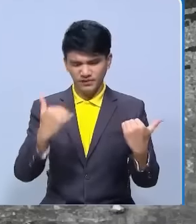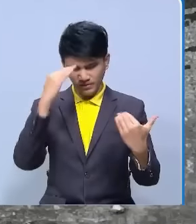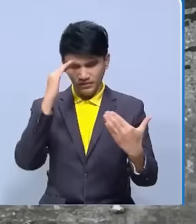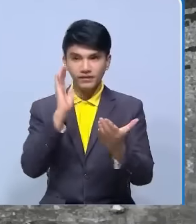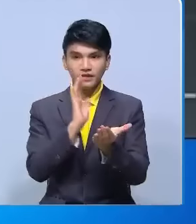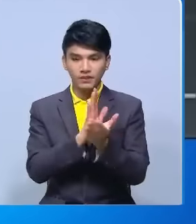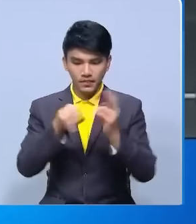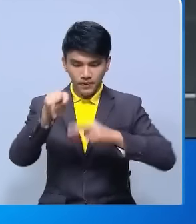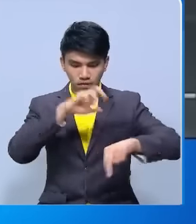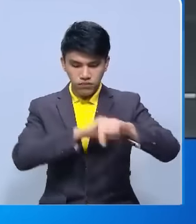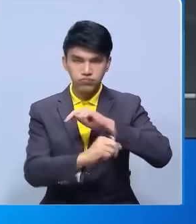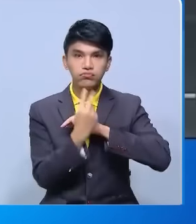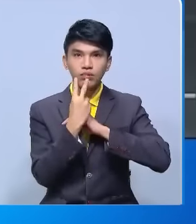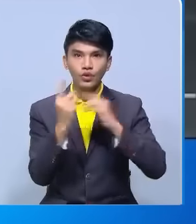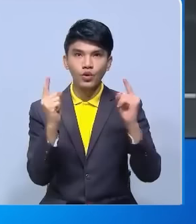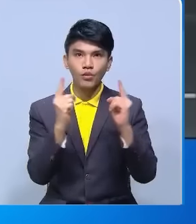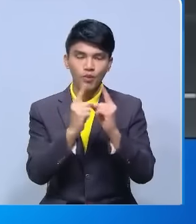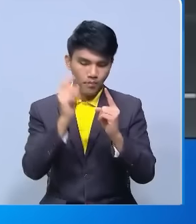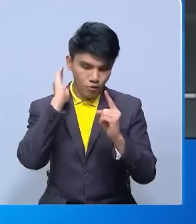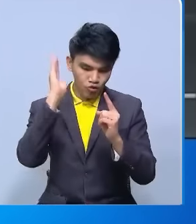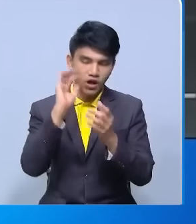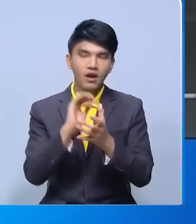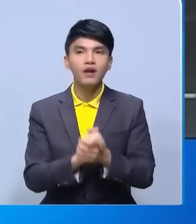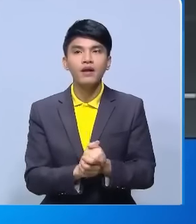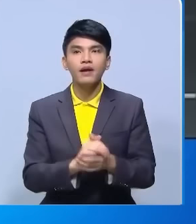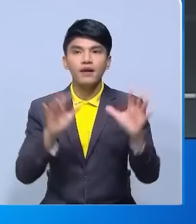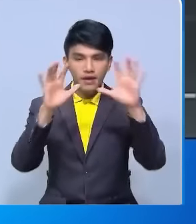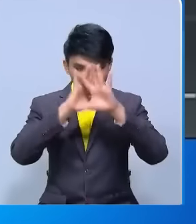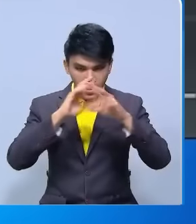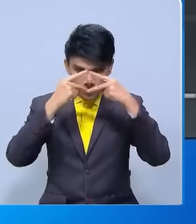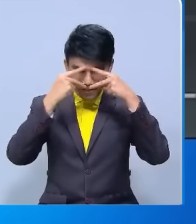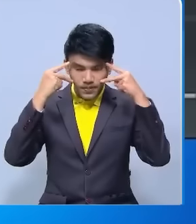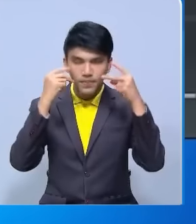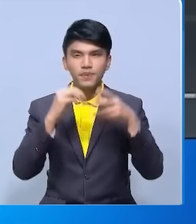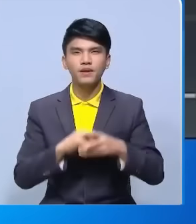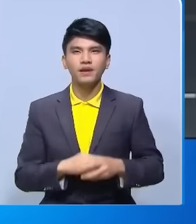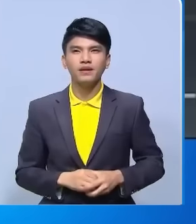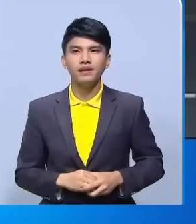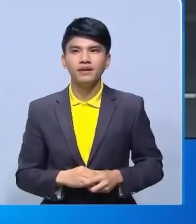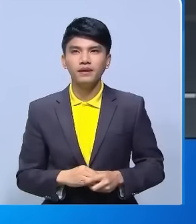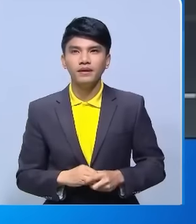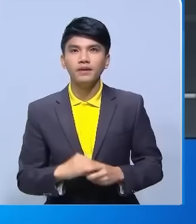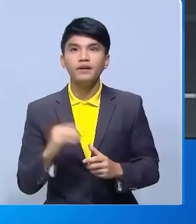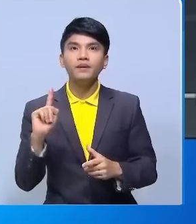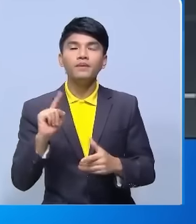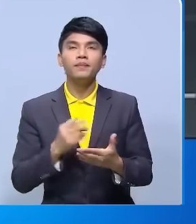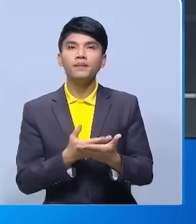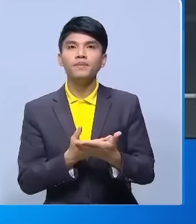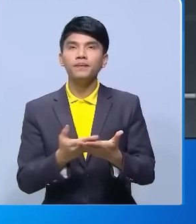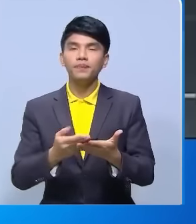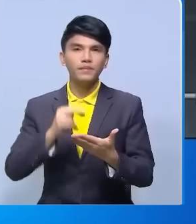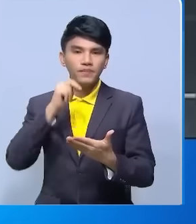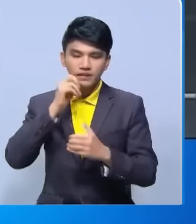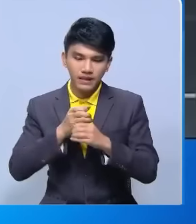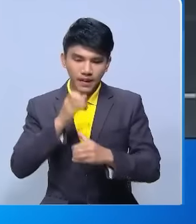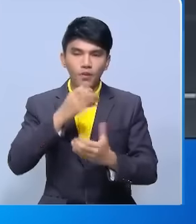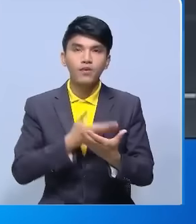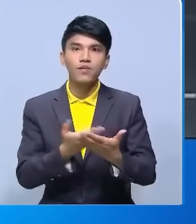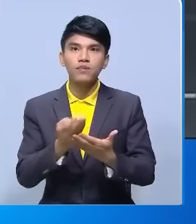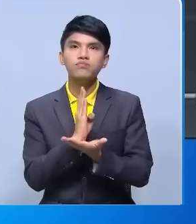เขาก็แกะรอยไปเจอชายคนหนึ่งค่ะรูปพรรณ์สันทานคล้ายกับคนร้ายเลยนะแม่กำลังไปซื้อน้ำขวดจะนำไป